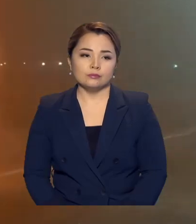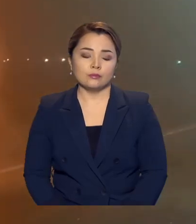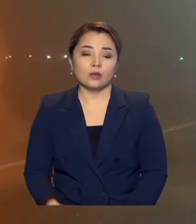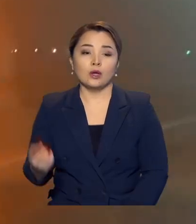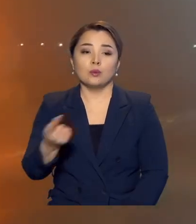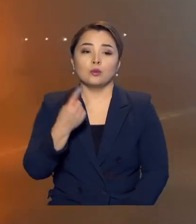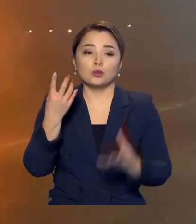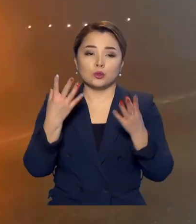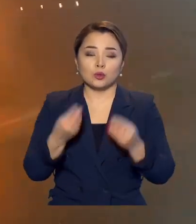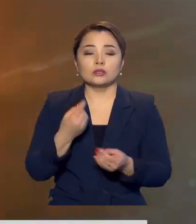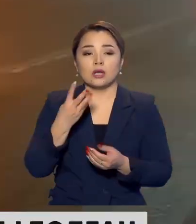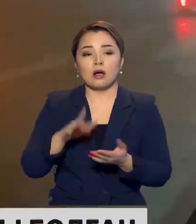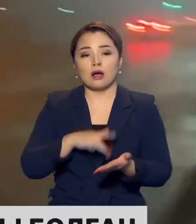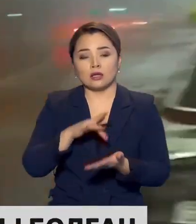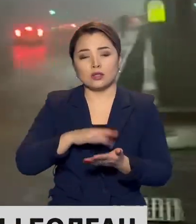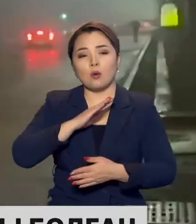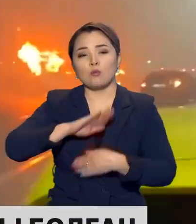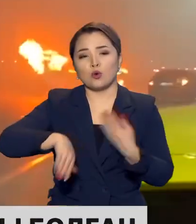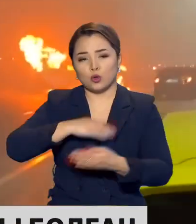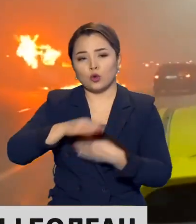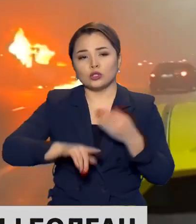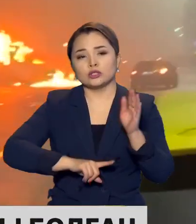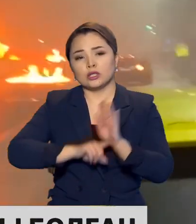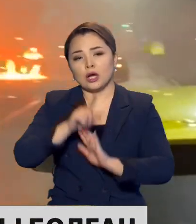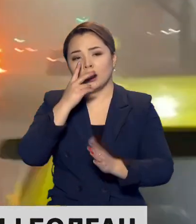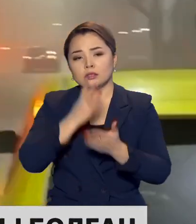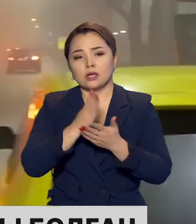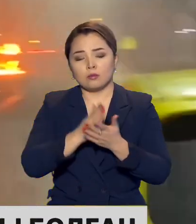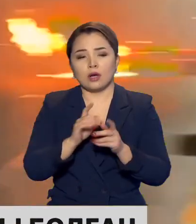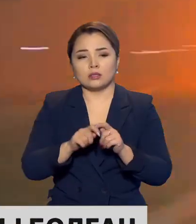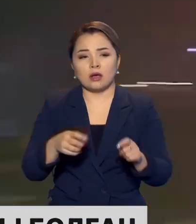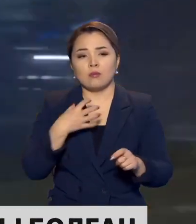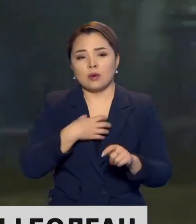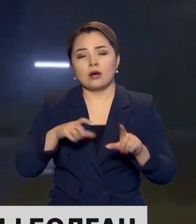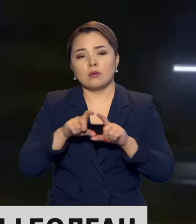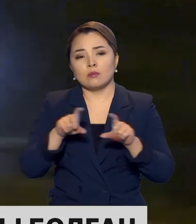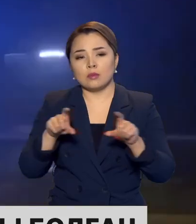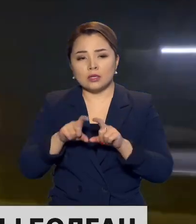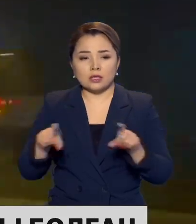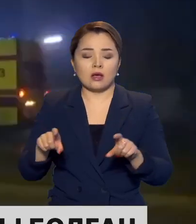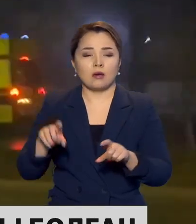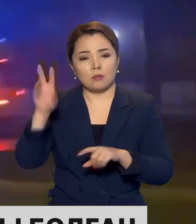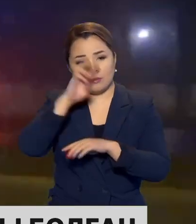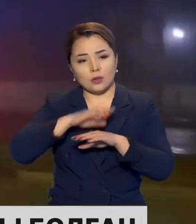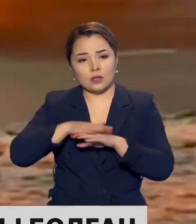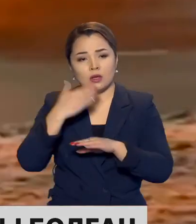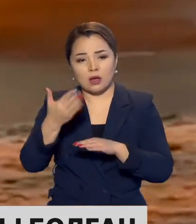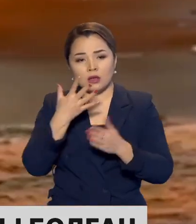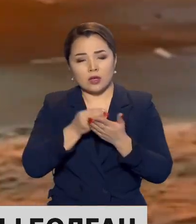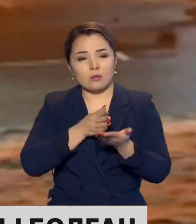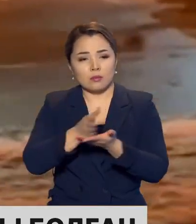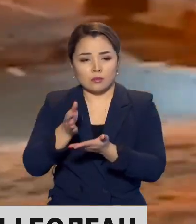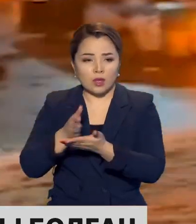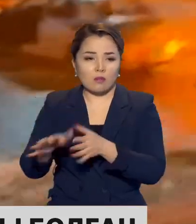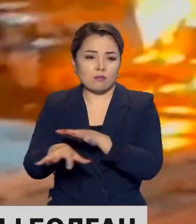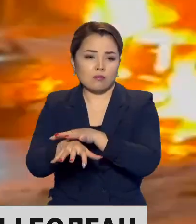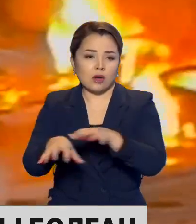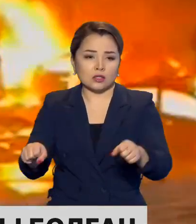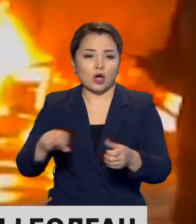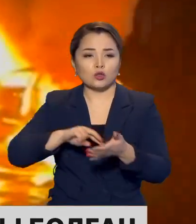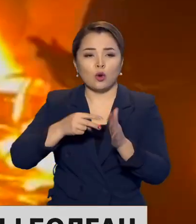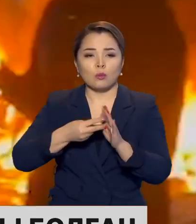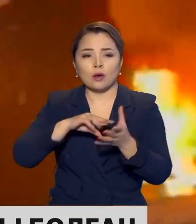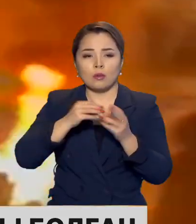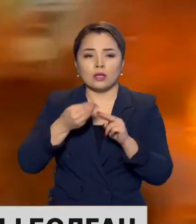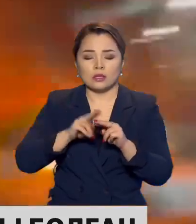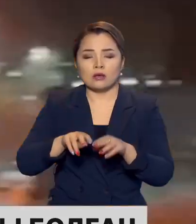Бір күнде бірнеше қалада бүлік шығарып, маңызды мемлекеттік мекемелерді басып алу, топ болып топтасып қарулы шабуыл жасау жоспарлы әрекеттің белгісі.